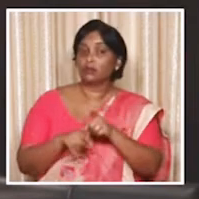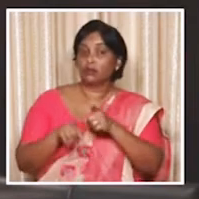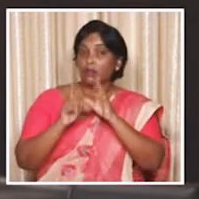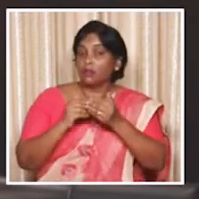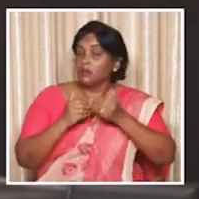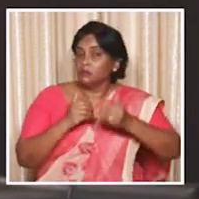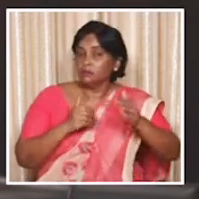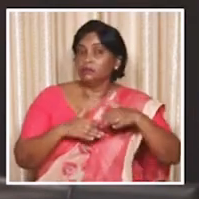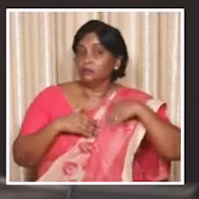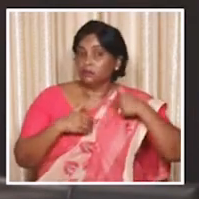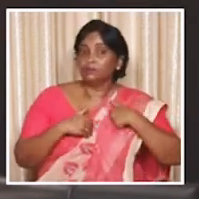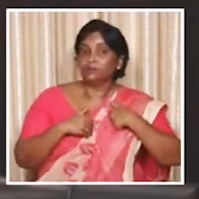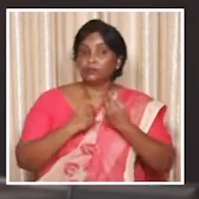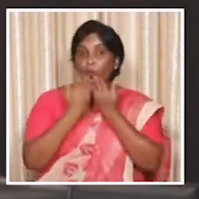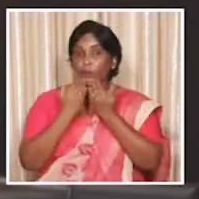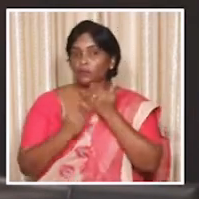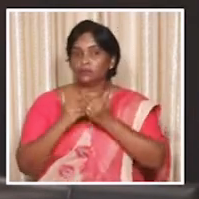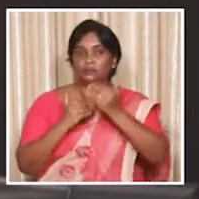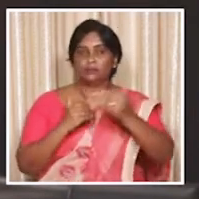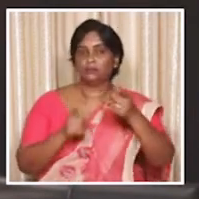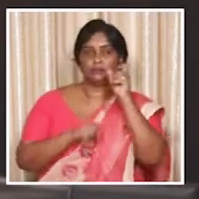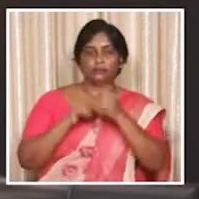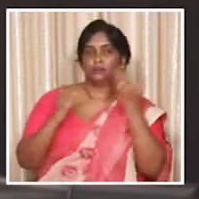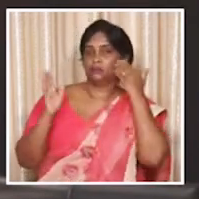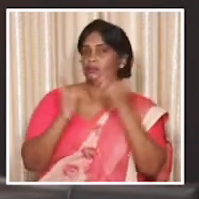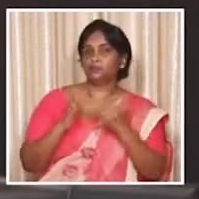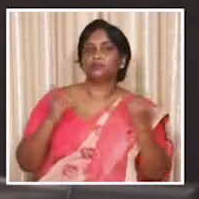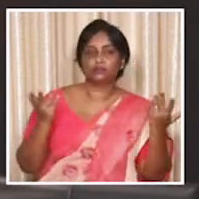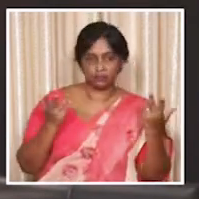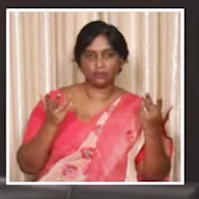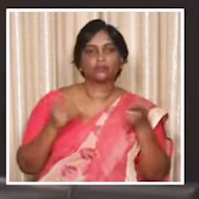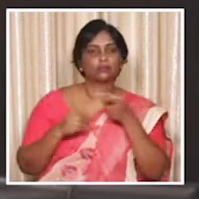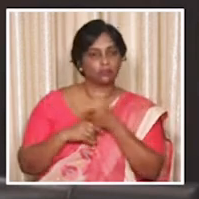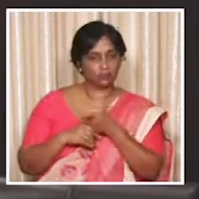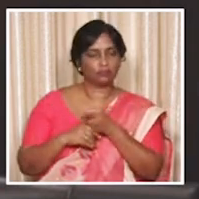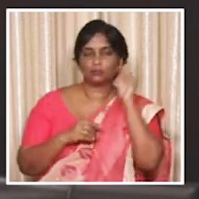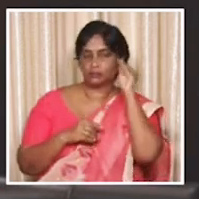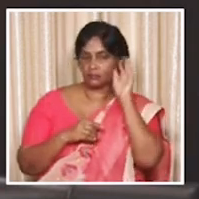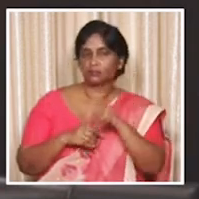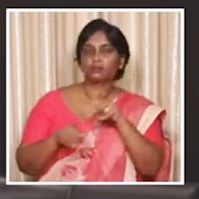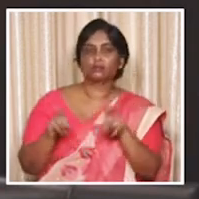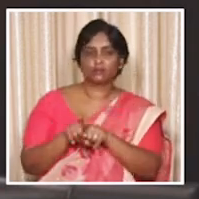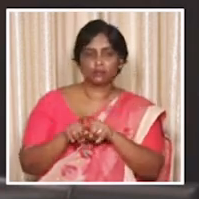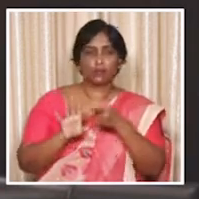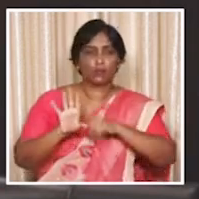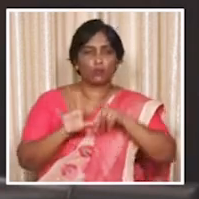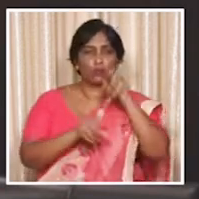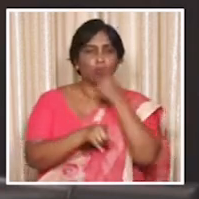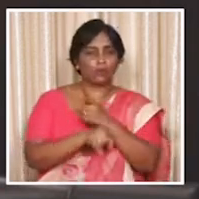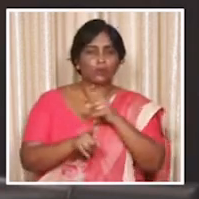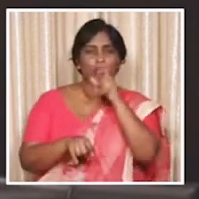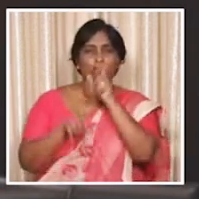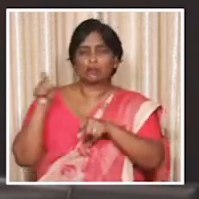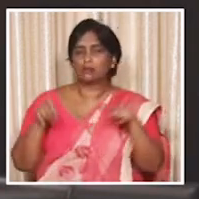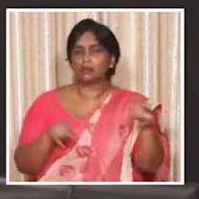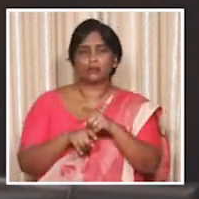ඕනි කරන මූලික මඩ වගපෙන්වීම් කටයුතු ක්‍රීඩකයෝ සම්බන්ධයෙන් සිද්ධ වෙන්නේ නැහැ කියන එක තමයි දැනගන්න ලැබුණේ. ඒ වගේම පුහුණු කරුවන් ක්‍රීඩකයන් අතර